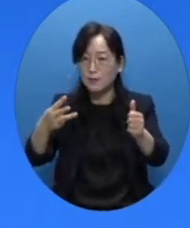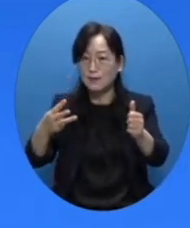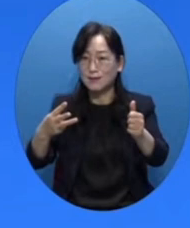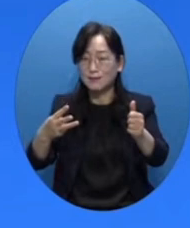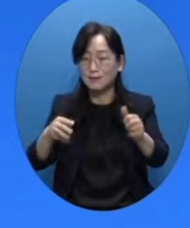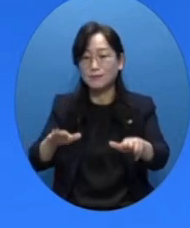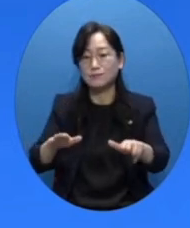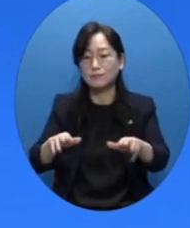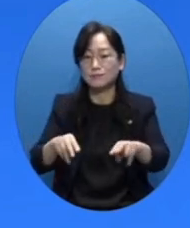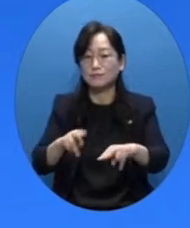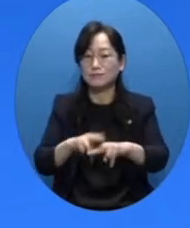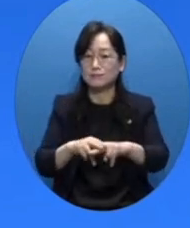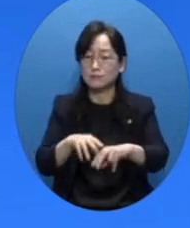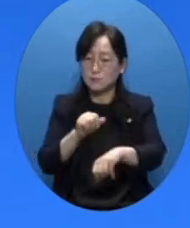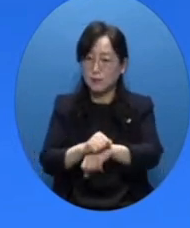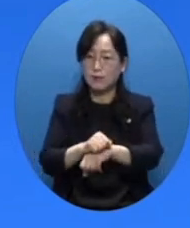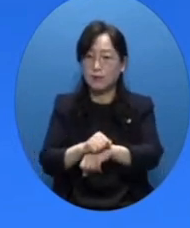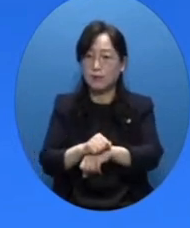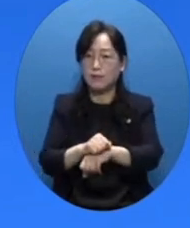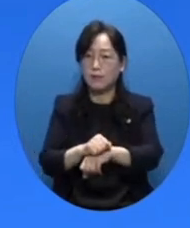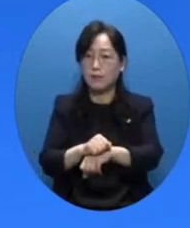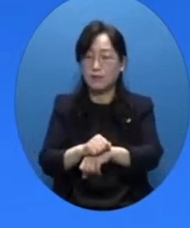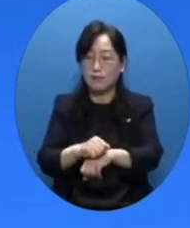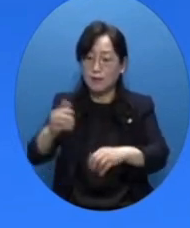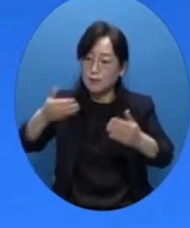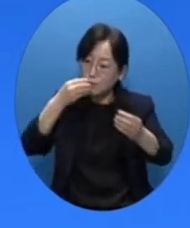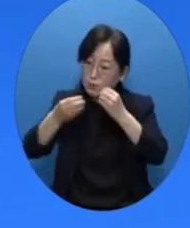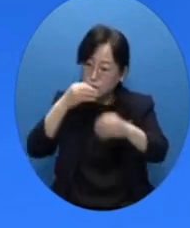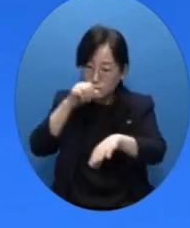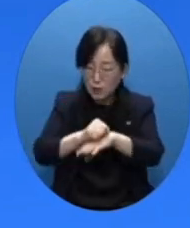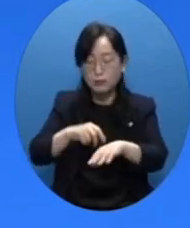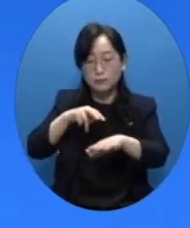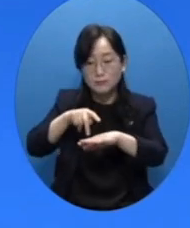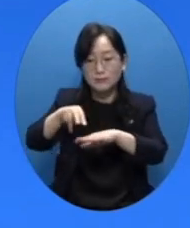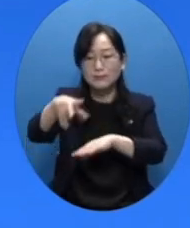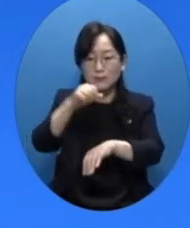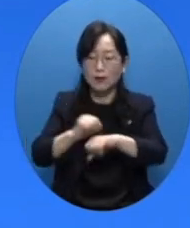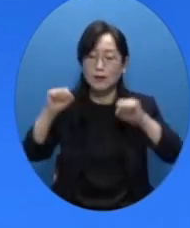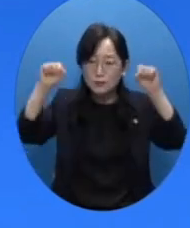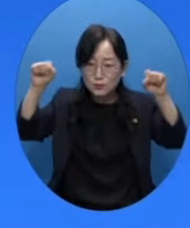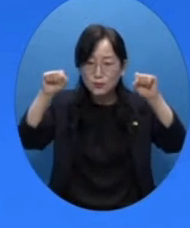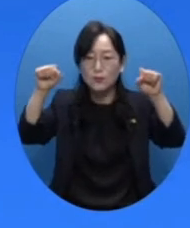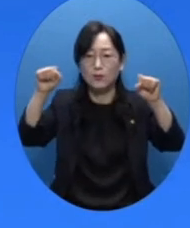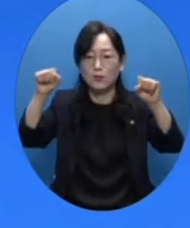겠어요 잘 잡수시고 잘 걸어 다니시고 운동하시고